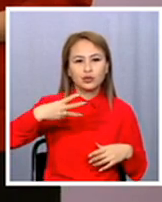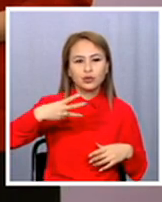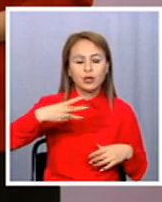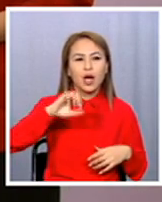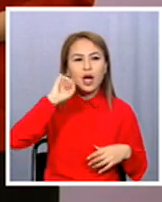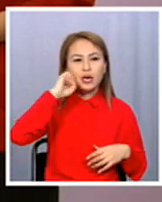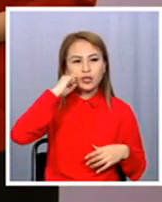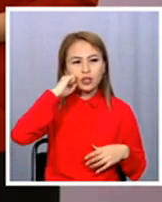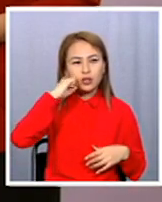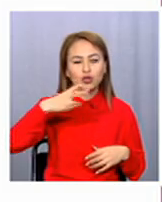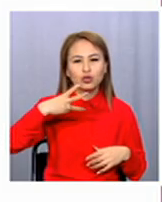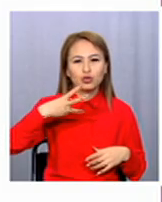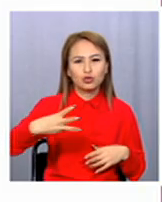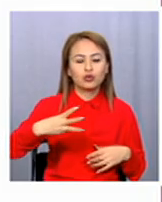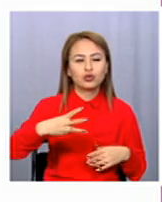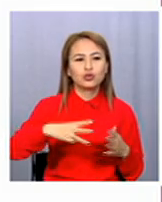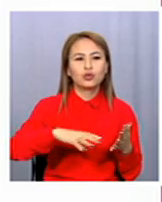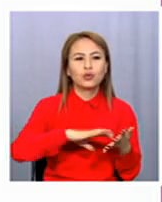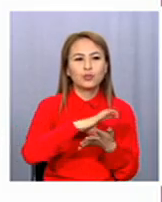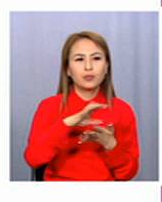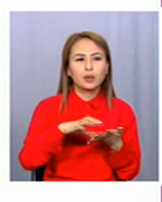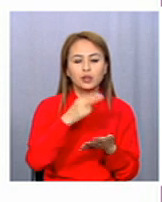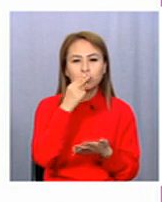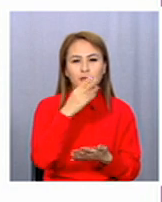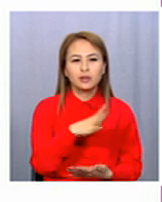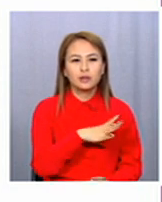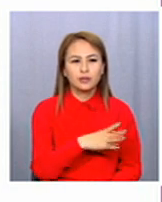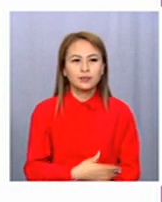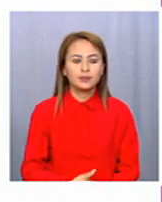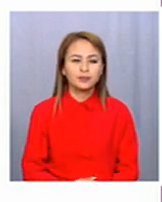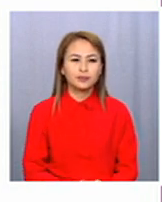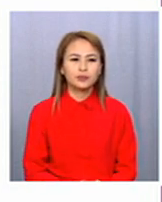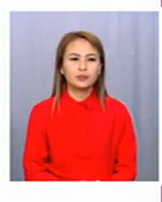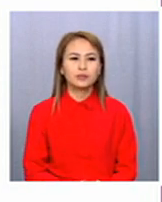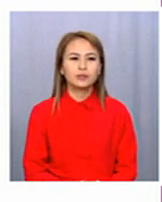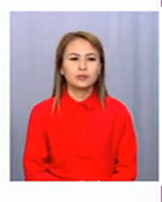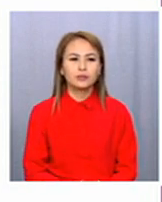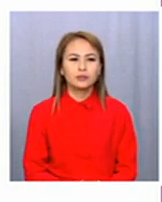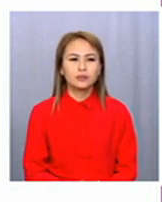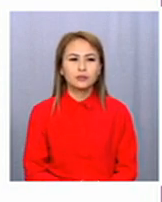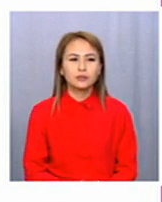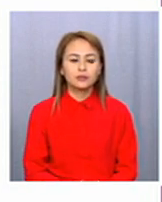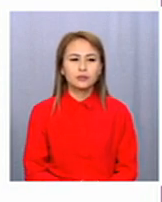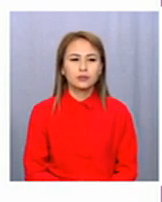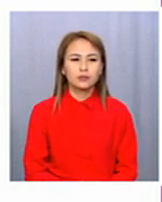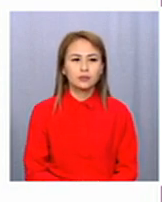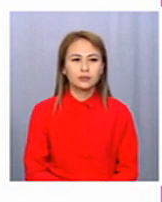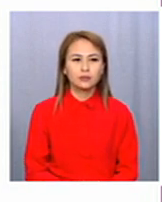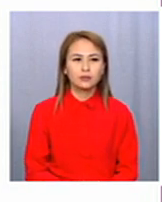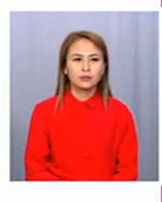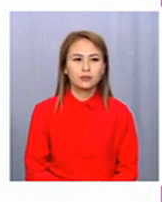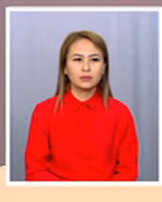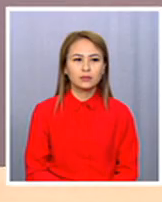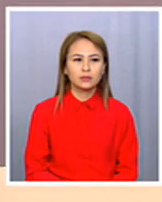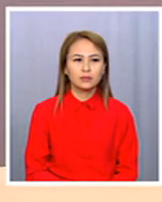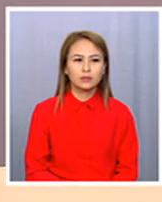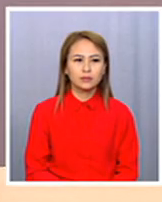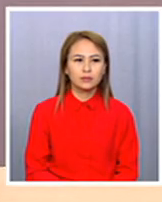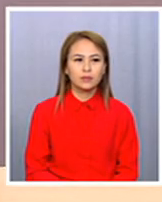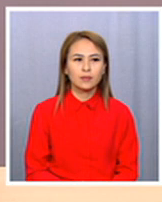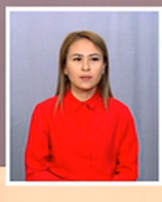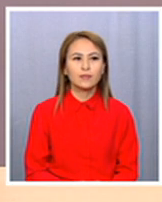Әжесі 3 бәліш жеді. Жарайсындар балалар. Келесі тапсырмаға назар аударайық.